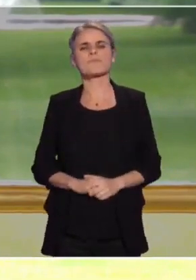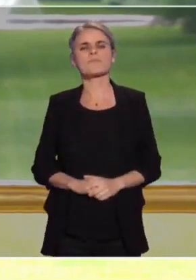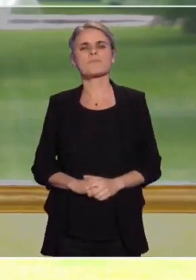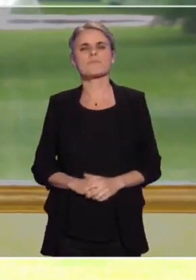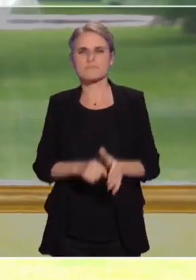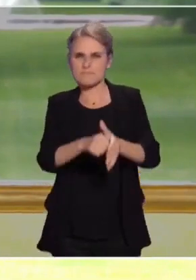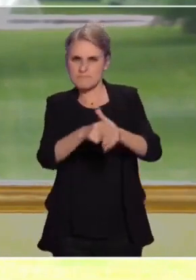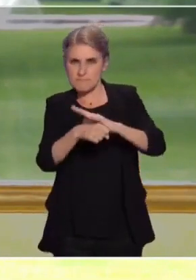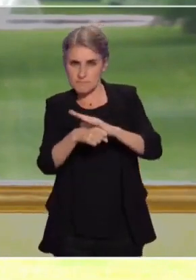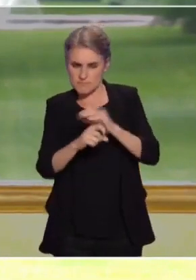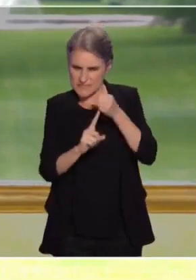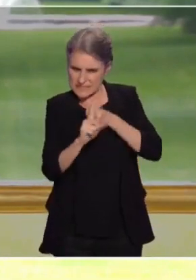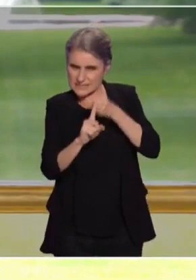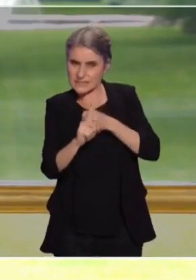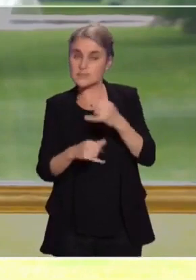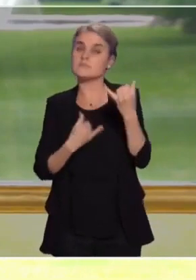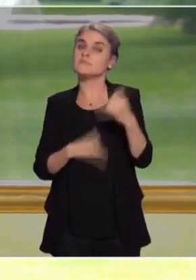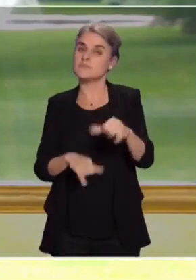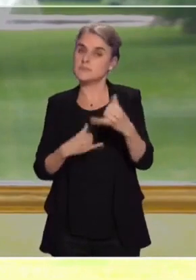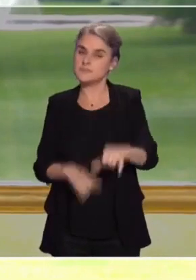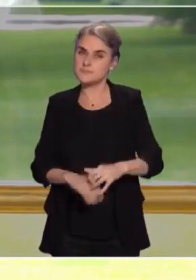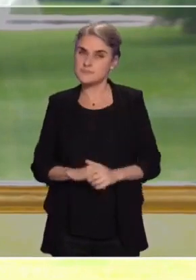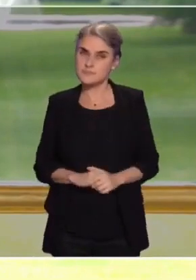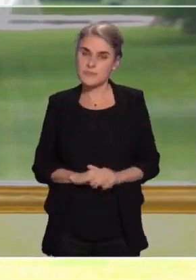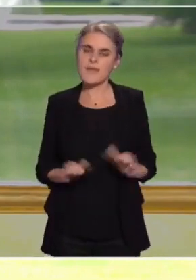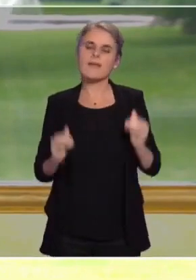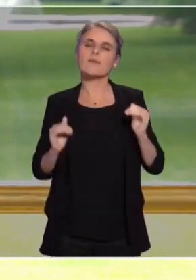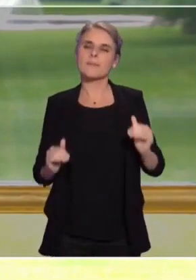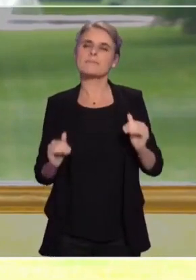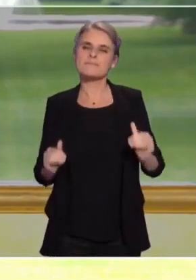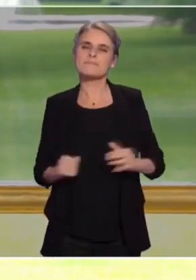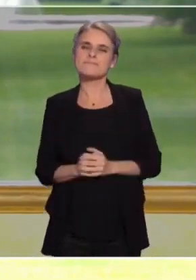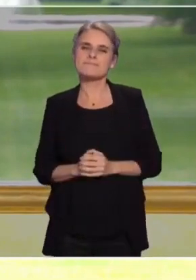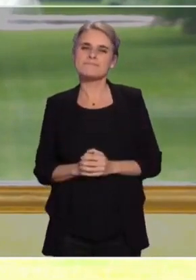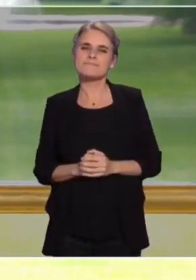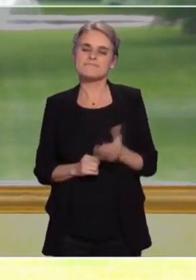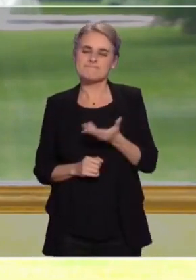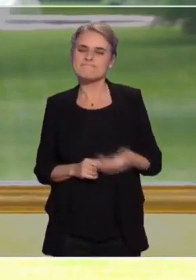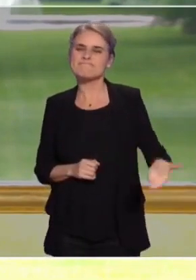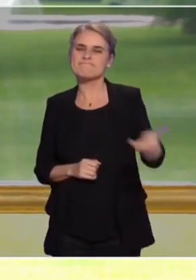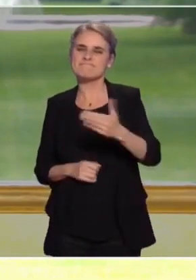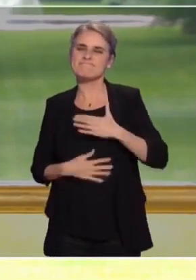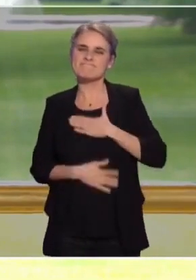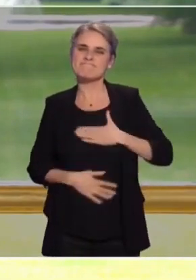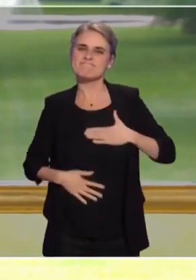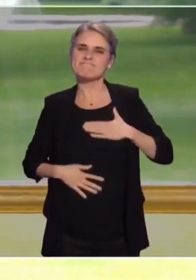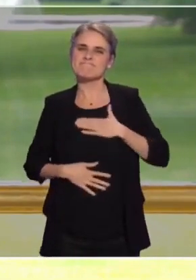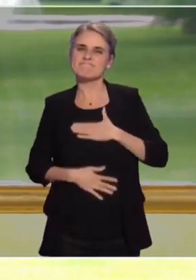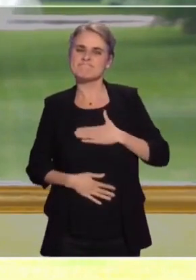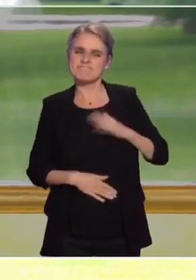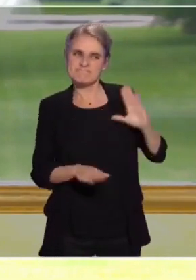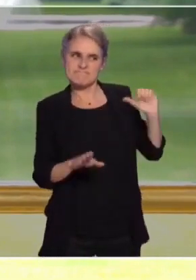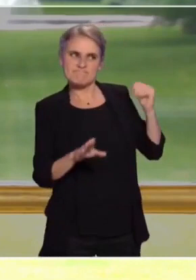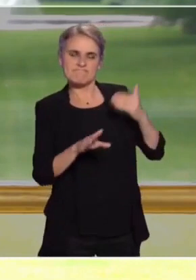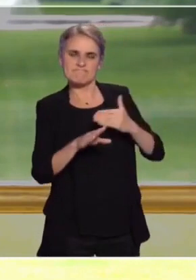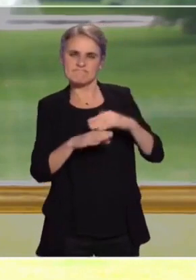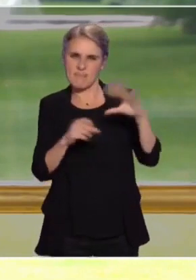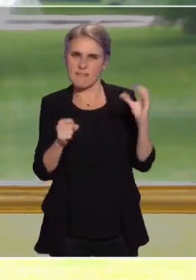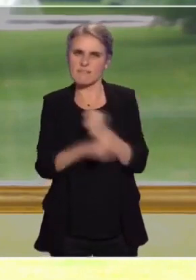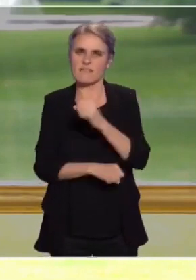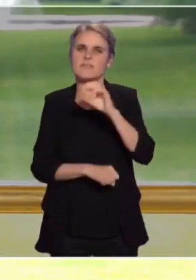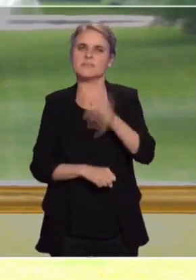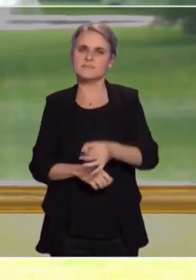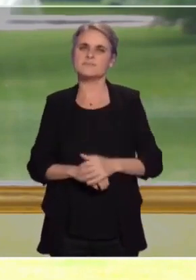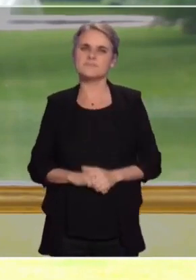n'est donc pas terminée mais je suis heureux avec vous de cette première victoire contre le virus